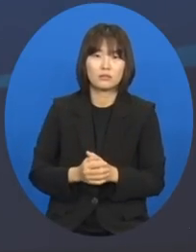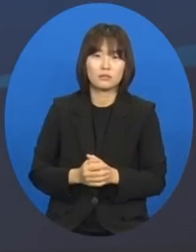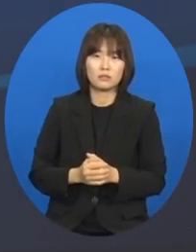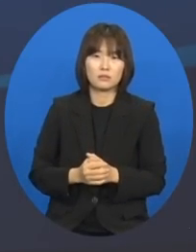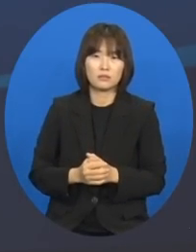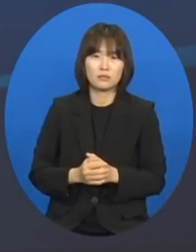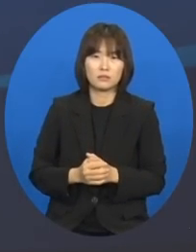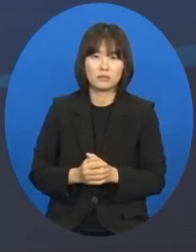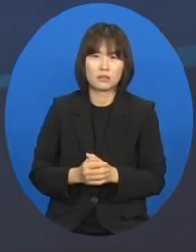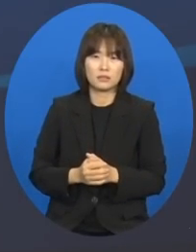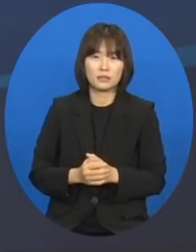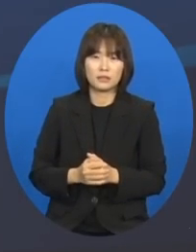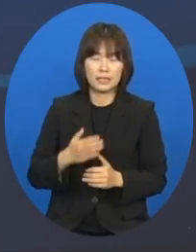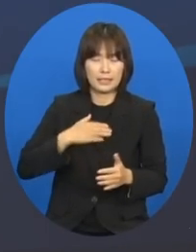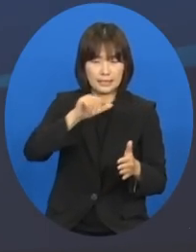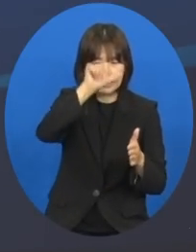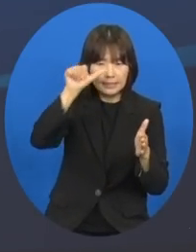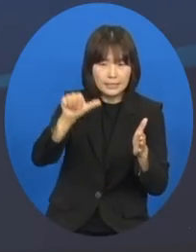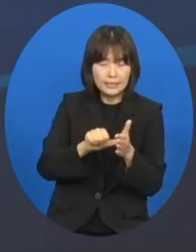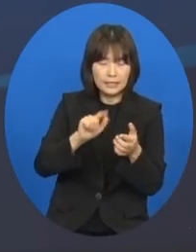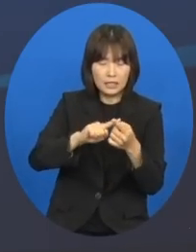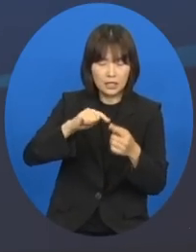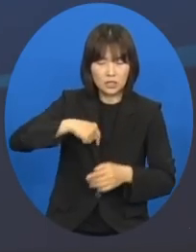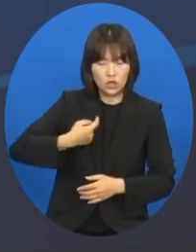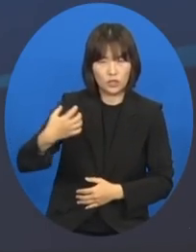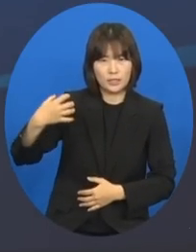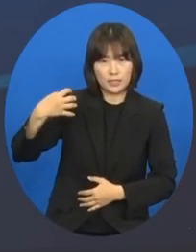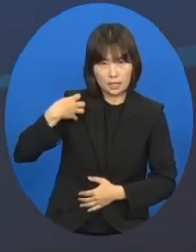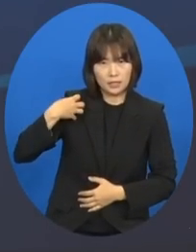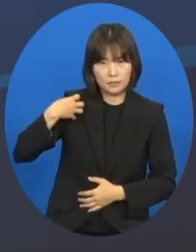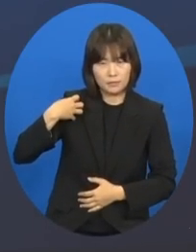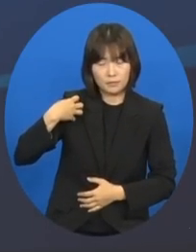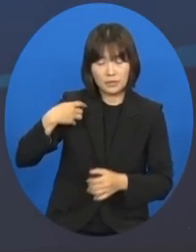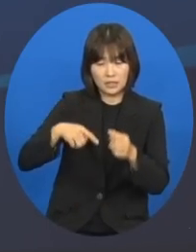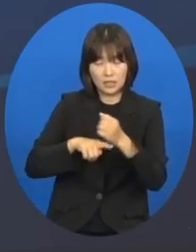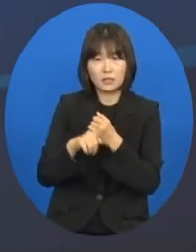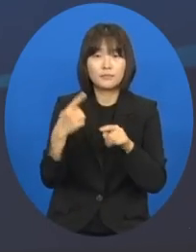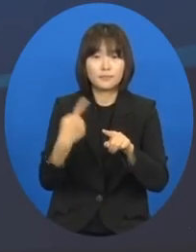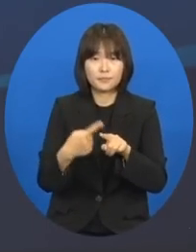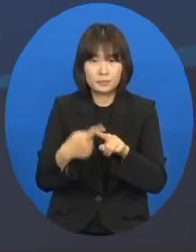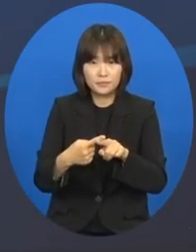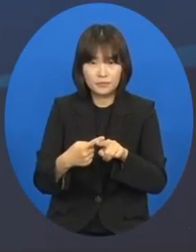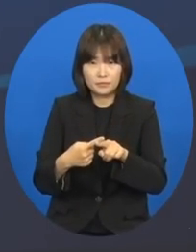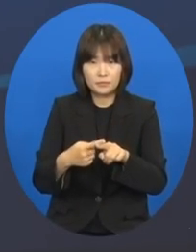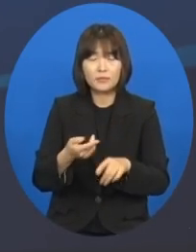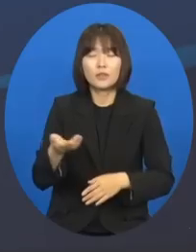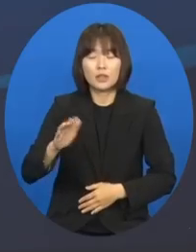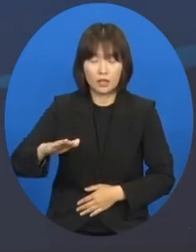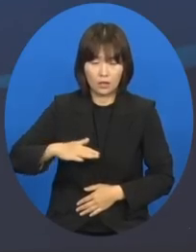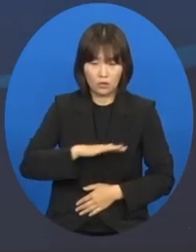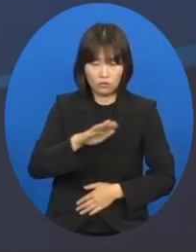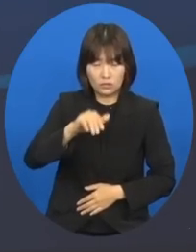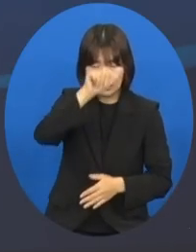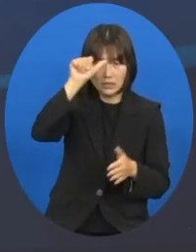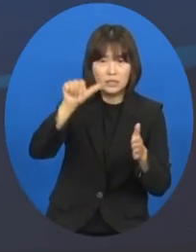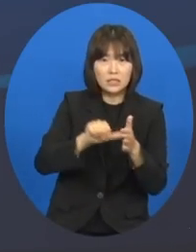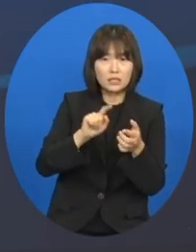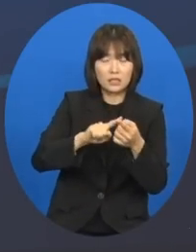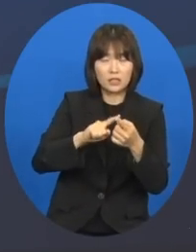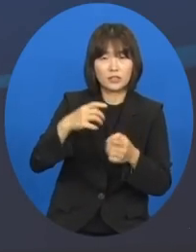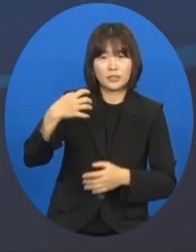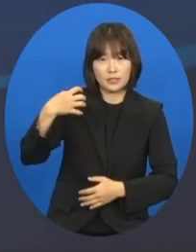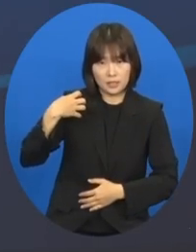내 인생에 대해서 내가 책임을진다는 것을 의미하는데 여러분 우리가 우리 인생의 책임을 진들 내가